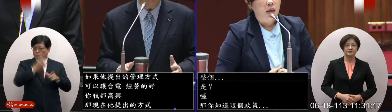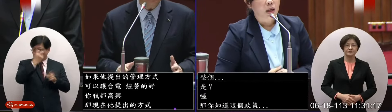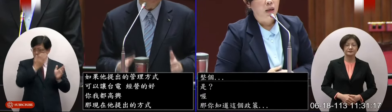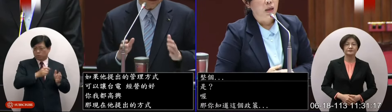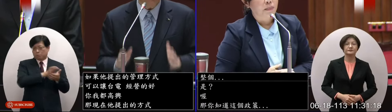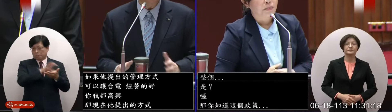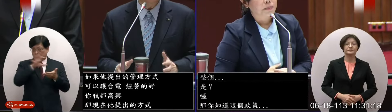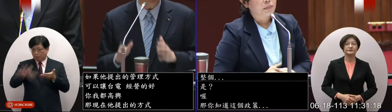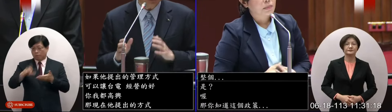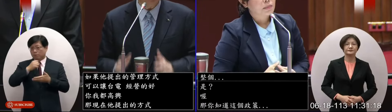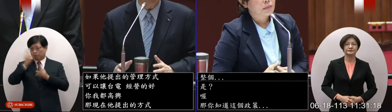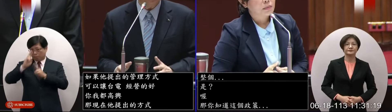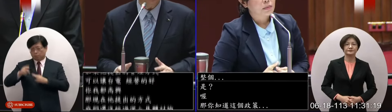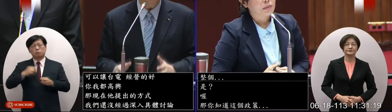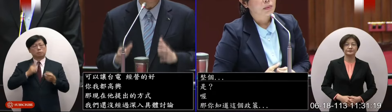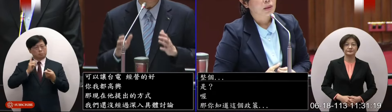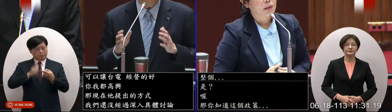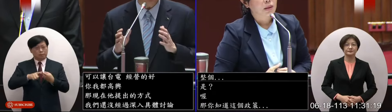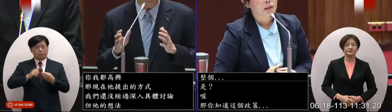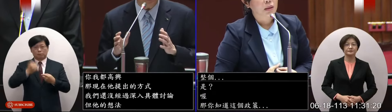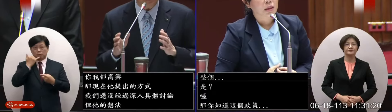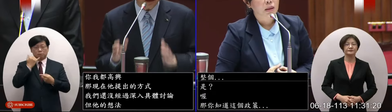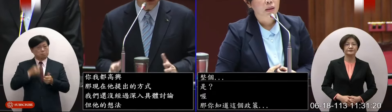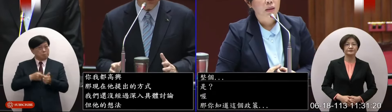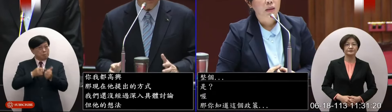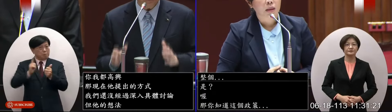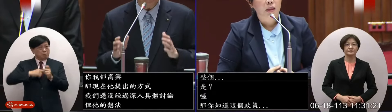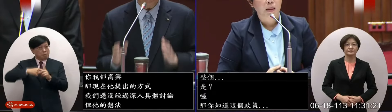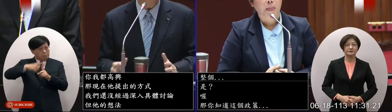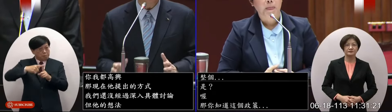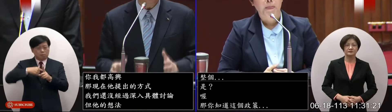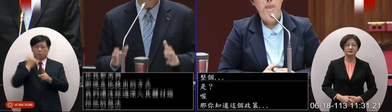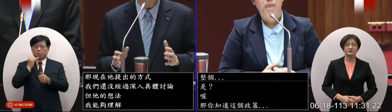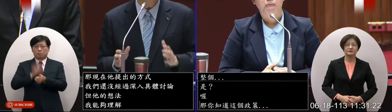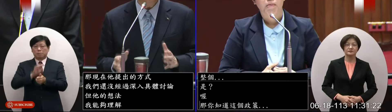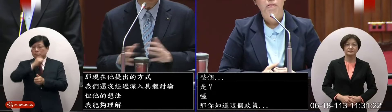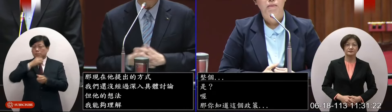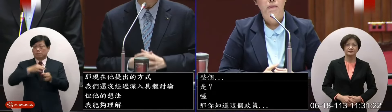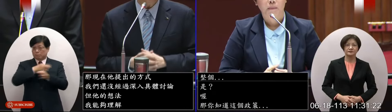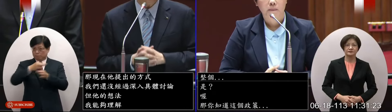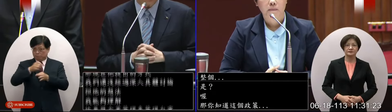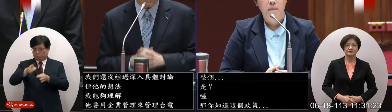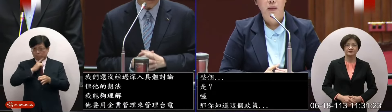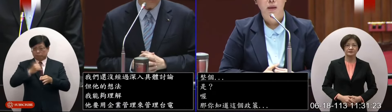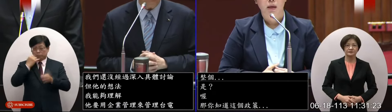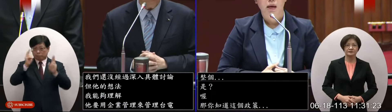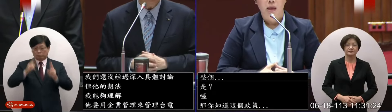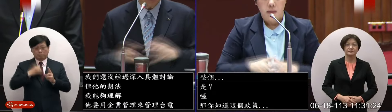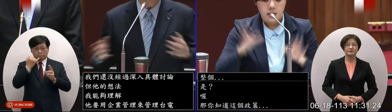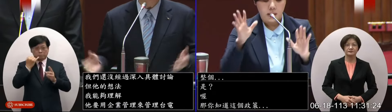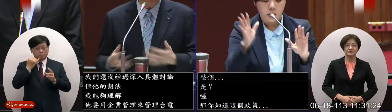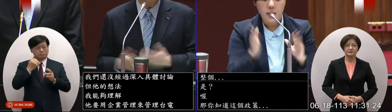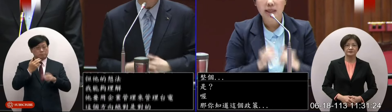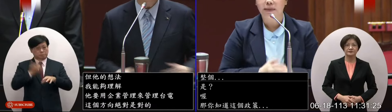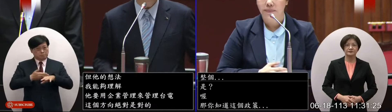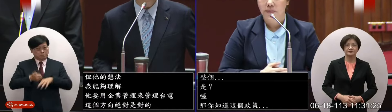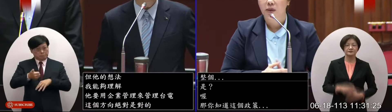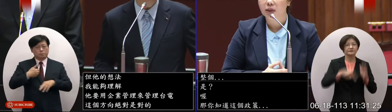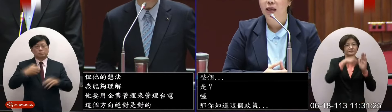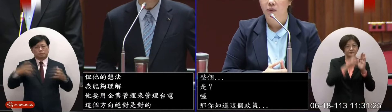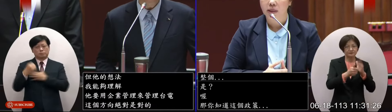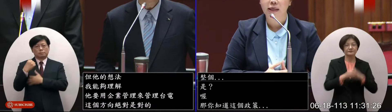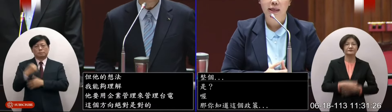台电，这个方向绝对是对的。能达到什么样的程度，让台电在企业效率上能够做到更好，这个他必须大家